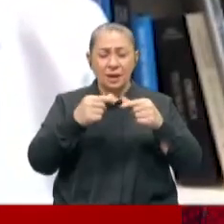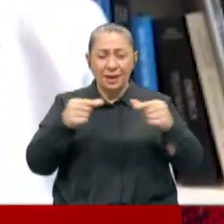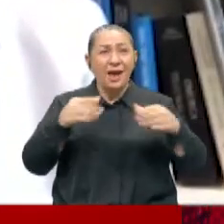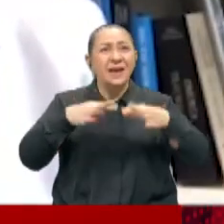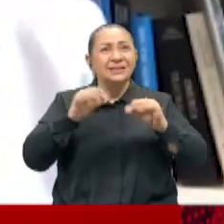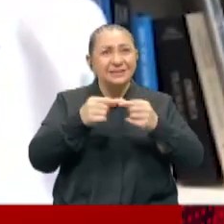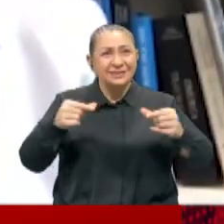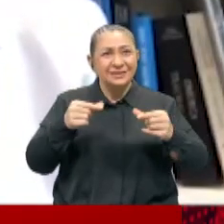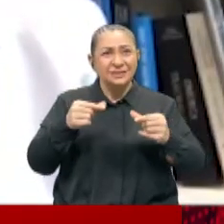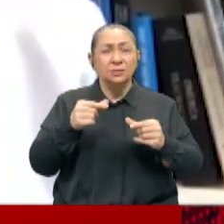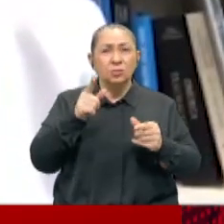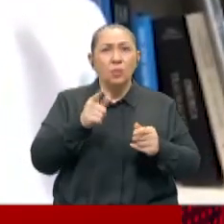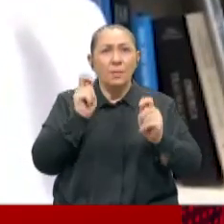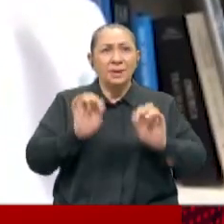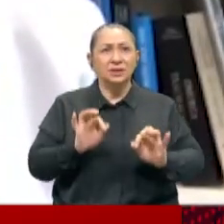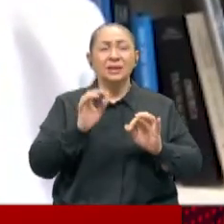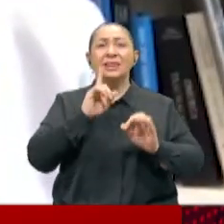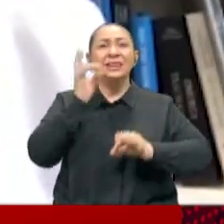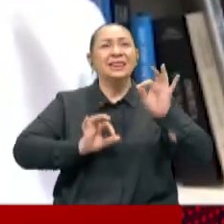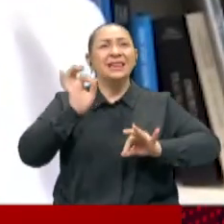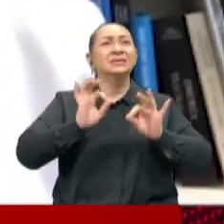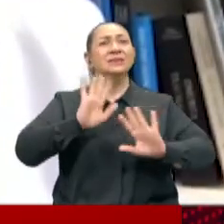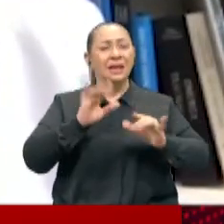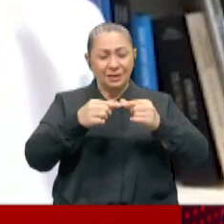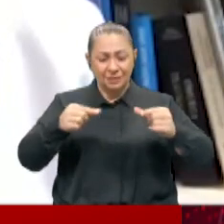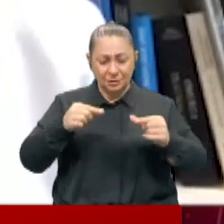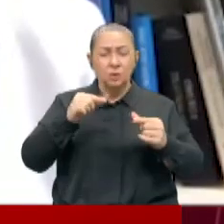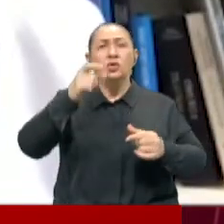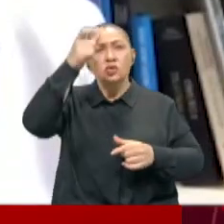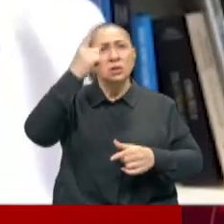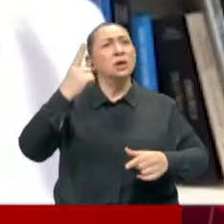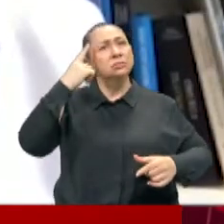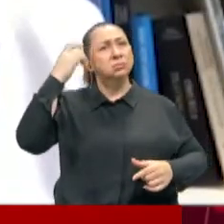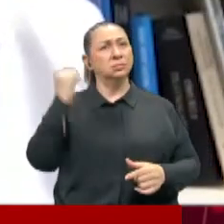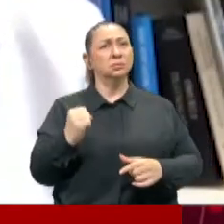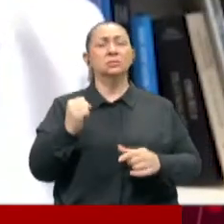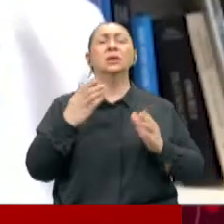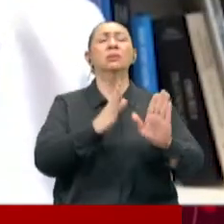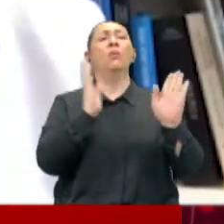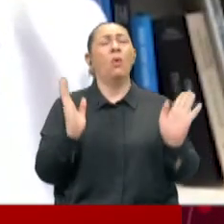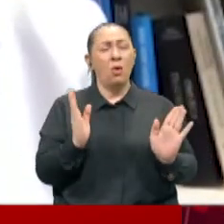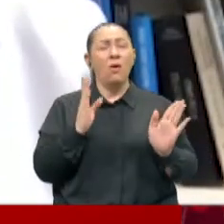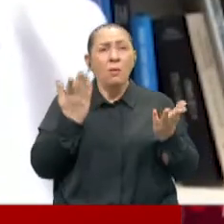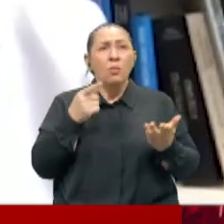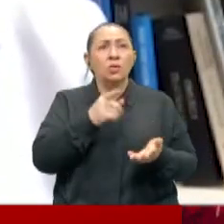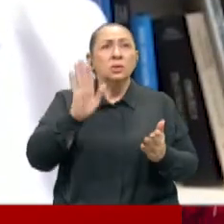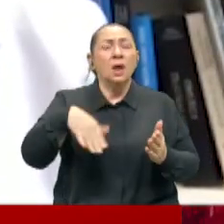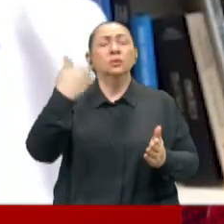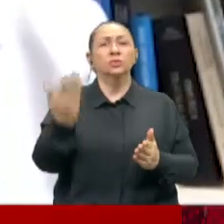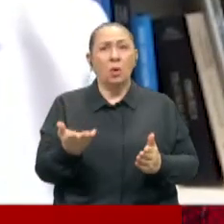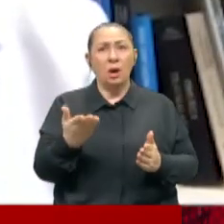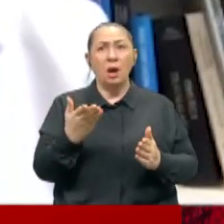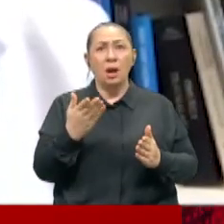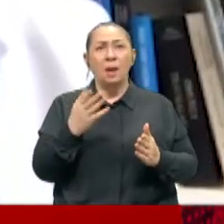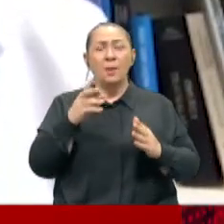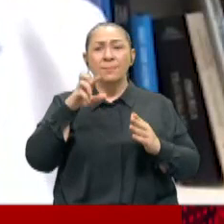uygulamasına geçti bu şekilde test yöntemini değiştirdi Türkiye ise ısrarla buna geçmedi ve bunu daha sonra da